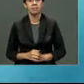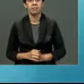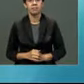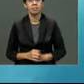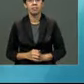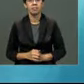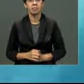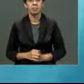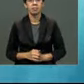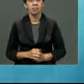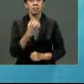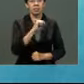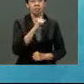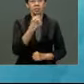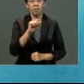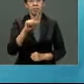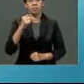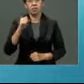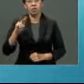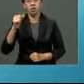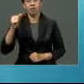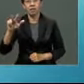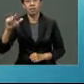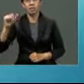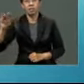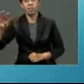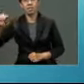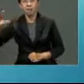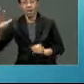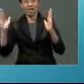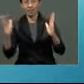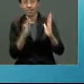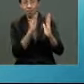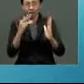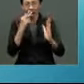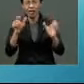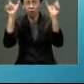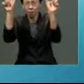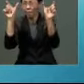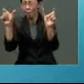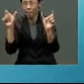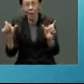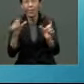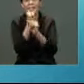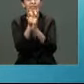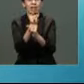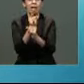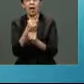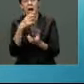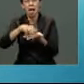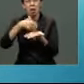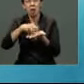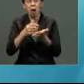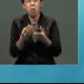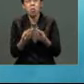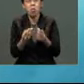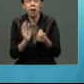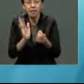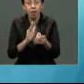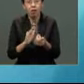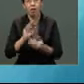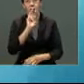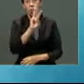10 11 12 13 14 15นะครับรายละเอียดตามนี้แล้วกันนะครับเพราะว่าเดี๋ยวคงจะได้นำขึ้นในเว็